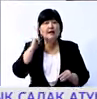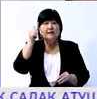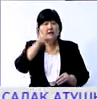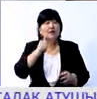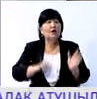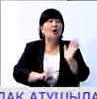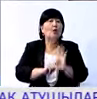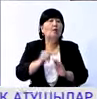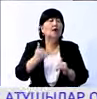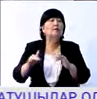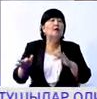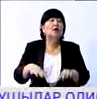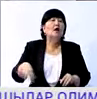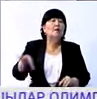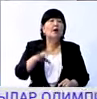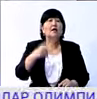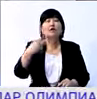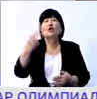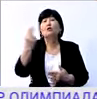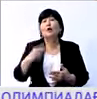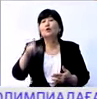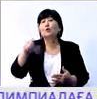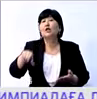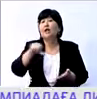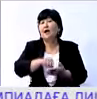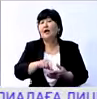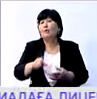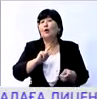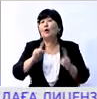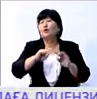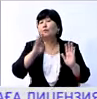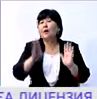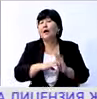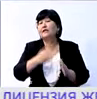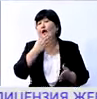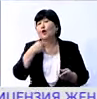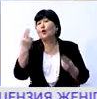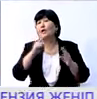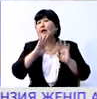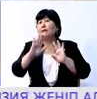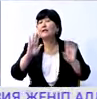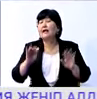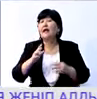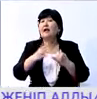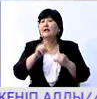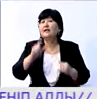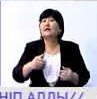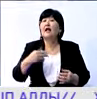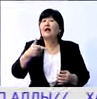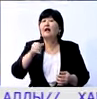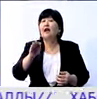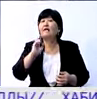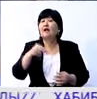аясында қолға алынған бұл шараға барлығы 20 суретші қатысуда. Айта кетейік, симпозиум аясында көркем сурет галереясына жерлесіміз график